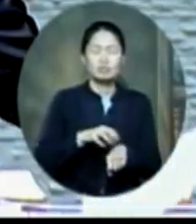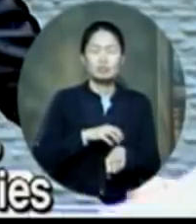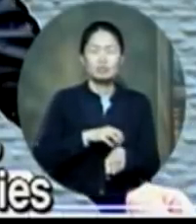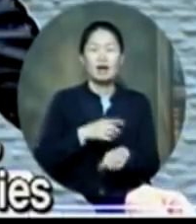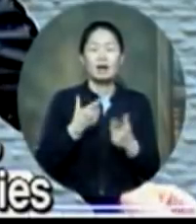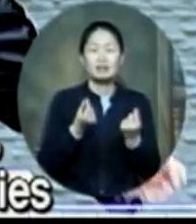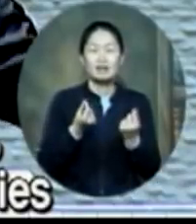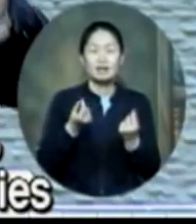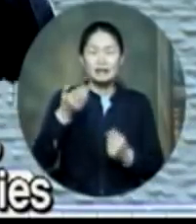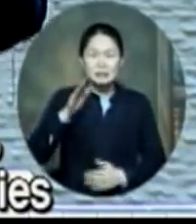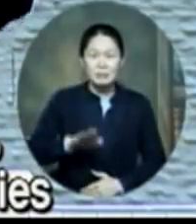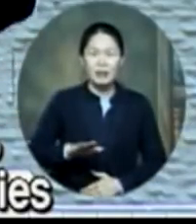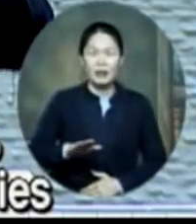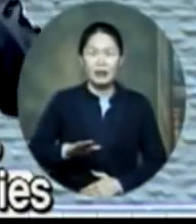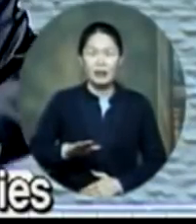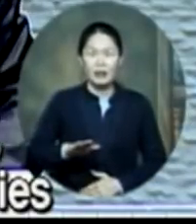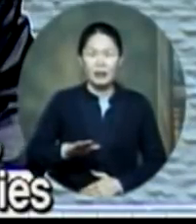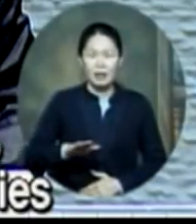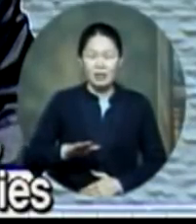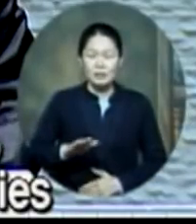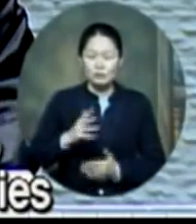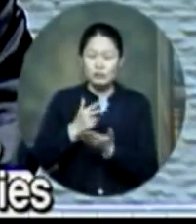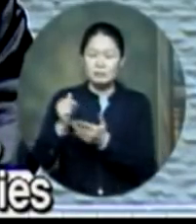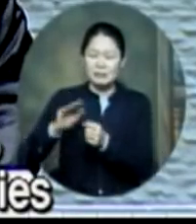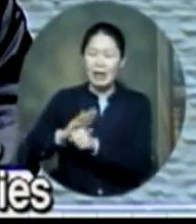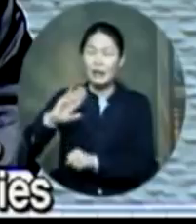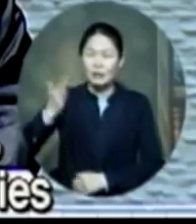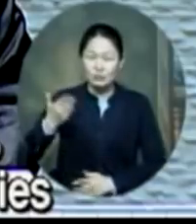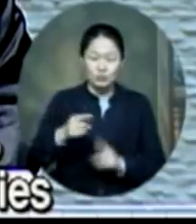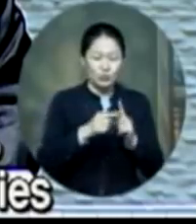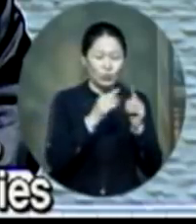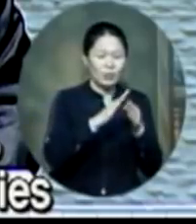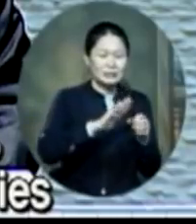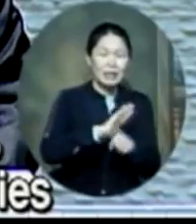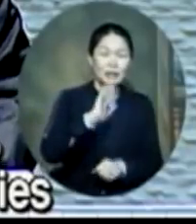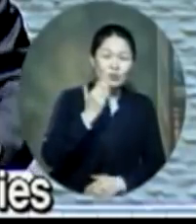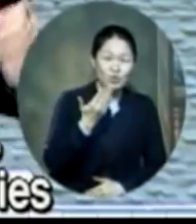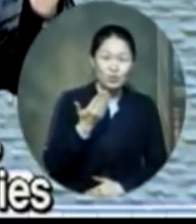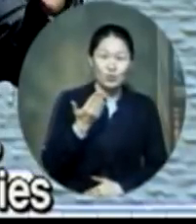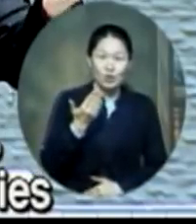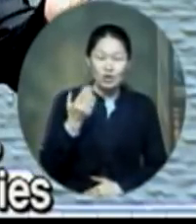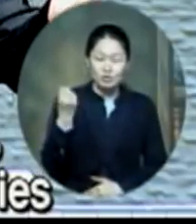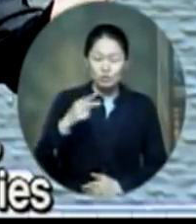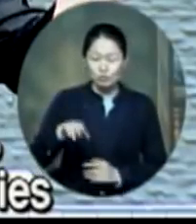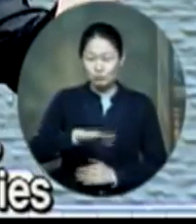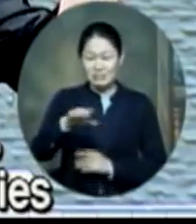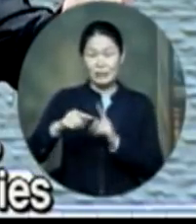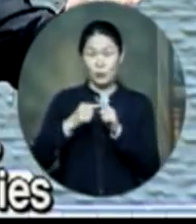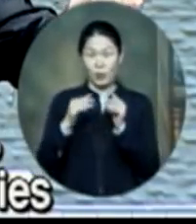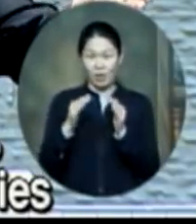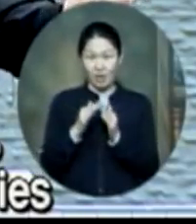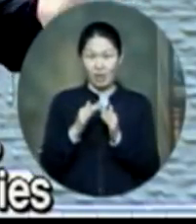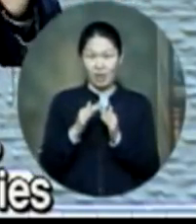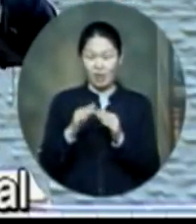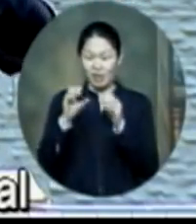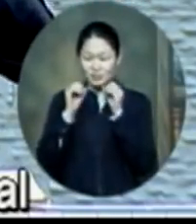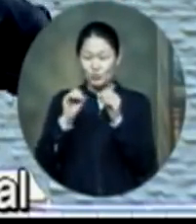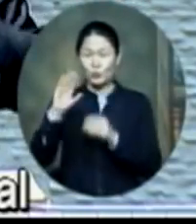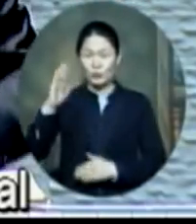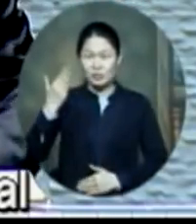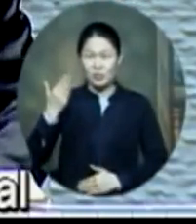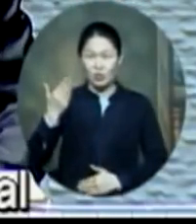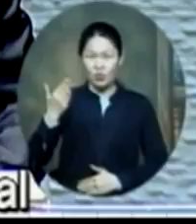그러나 주님을 정말 사랑하게 되고 교회 사랑하게 되고 그리고 우리 교회에 이제 전도되어서